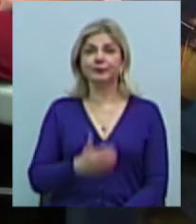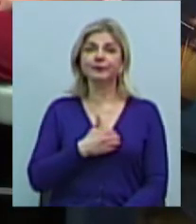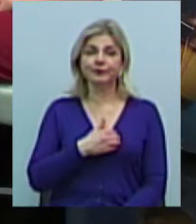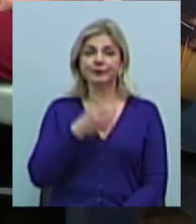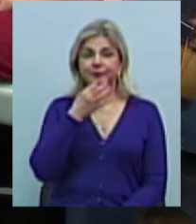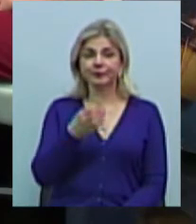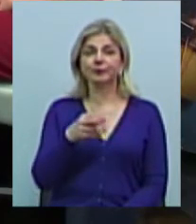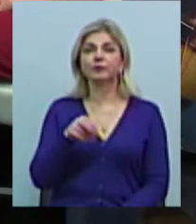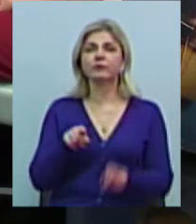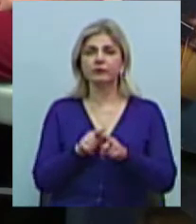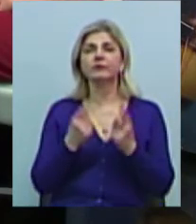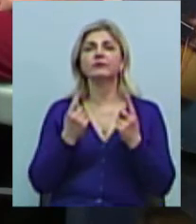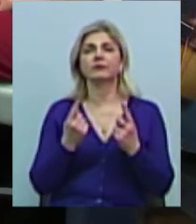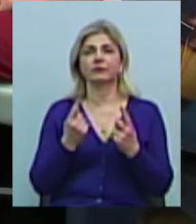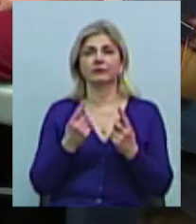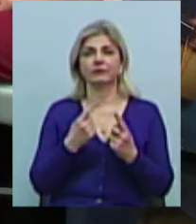таким знаковим